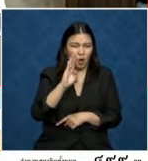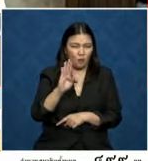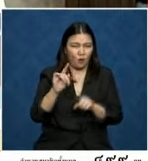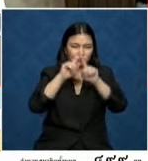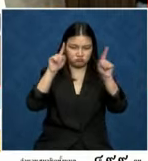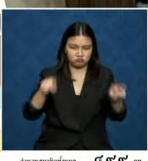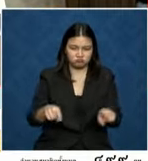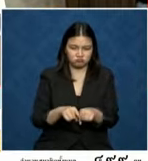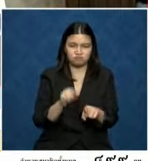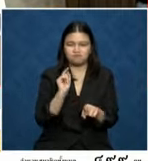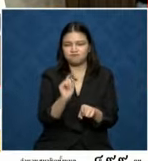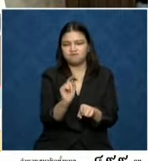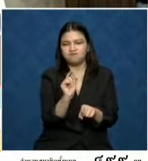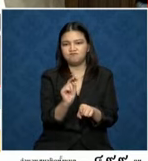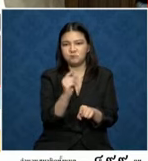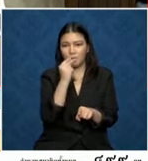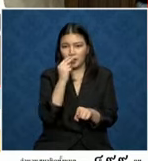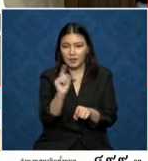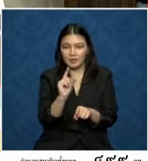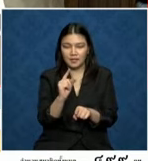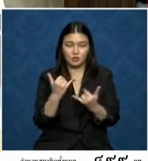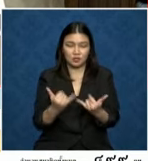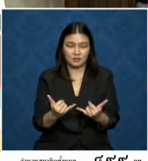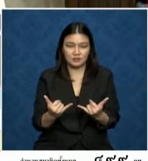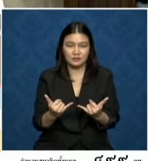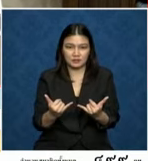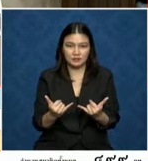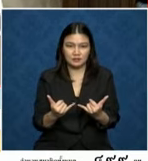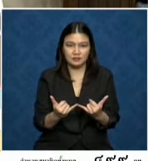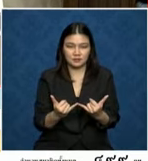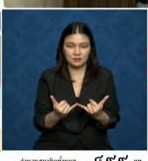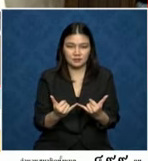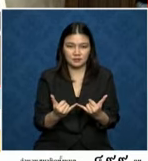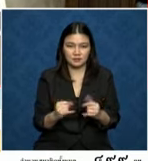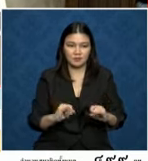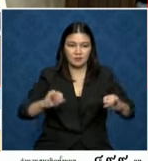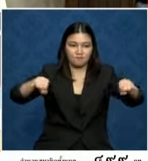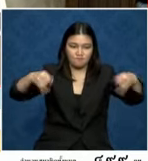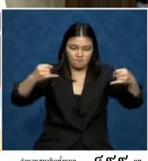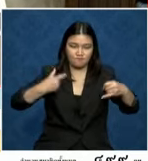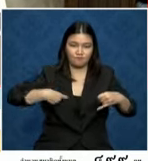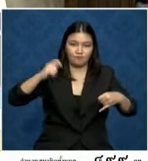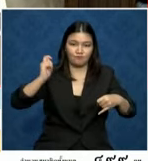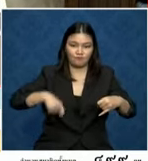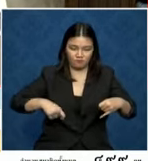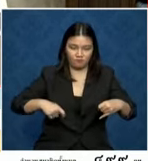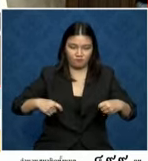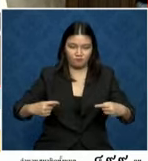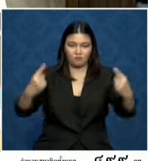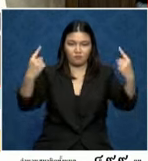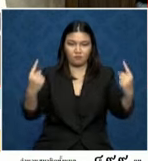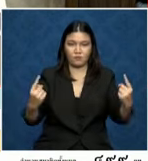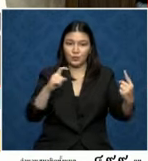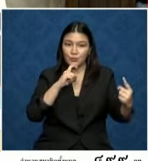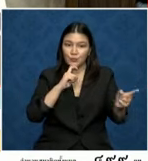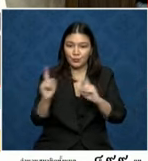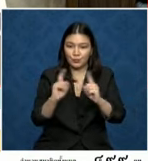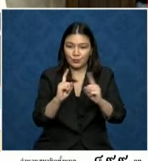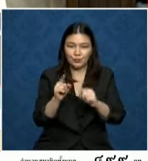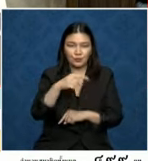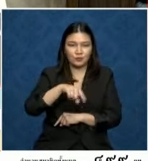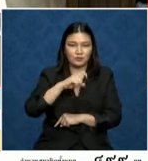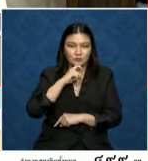ความในคดีอาญาที่อยู่ในชั้นการพิจารณาในชั้นศาลนั้นอาจส่งผลให้มีกลุ่มบางกลุ่ม